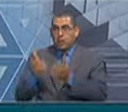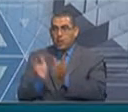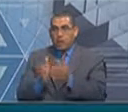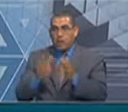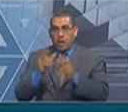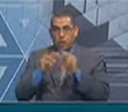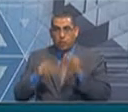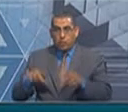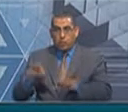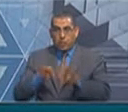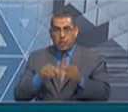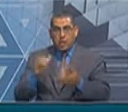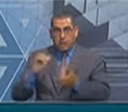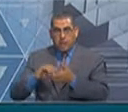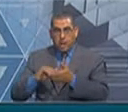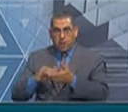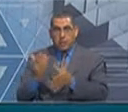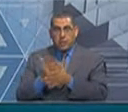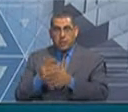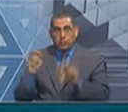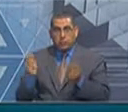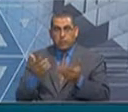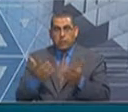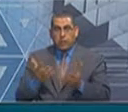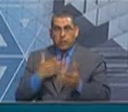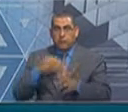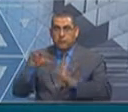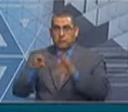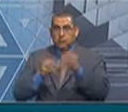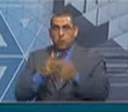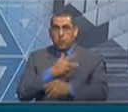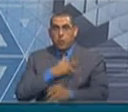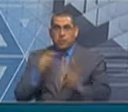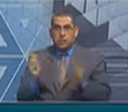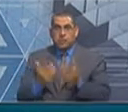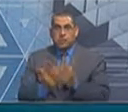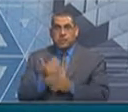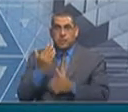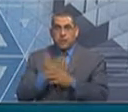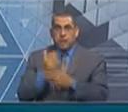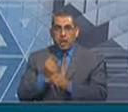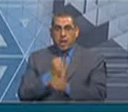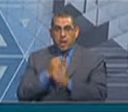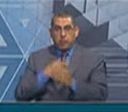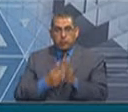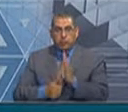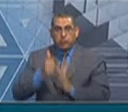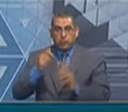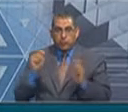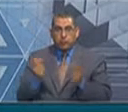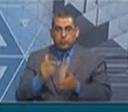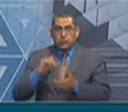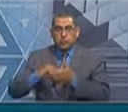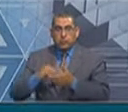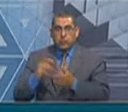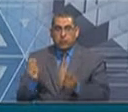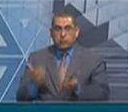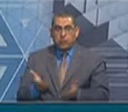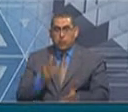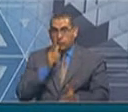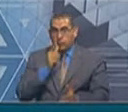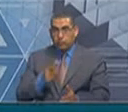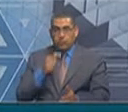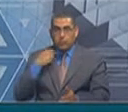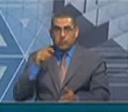الأطراف السياسية التعاون لتسهيل تشكيل حكومة جديدة والعمل كي تنجح المبادرة الفرنسية على الفور.